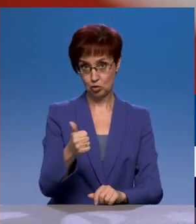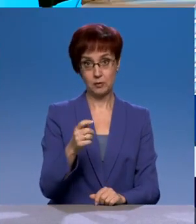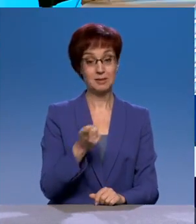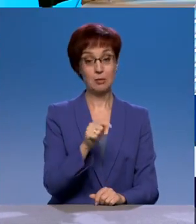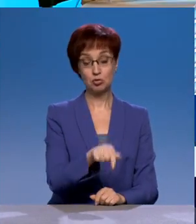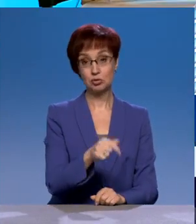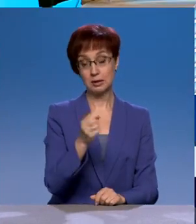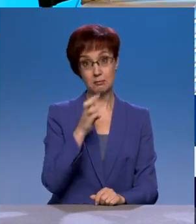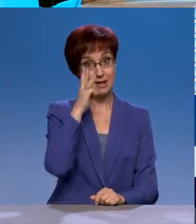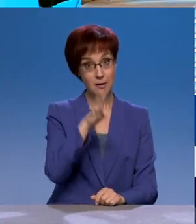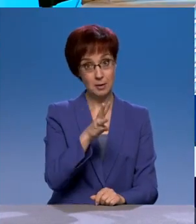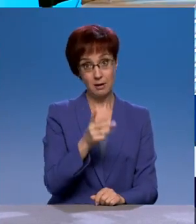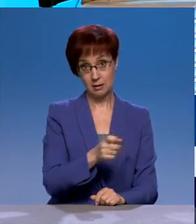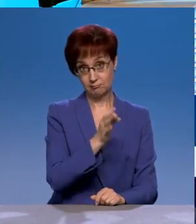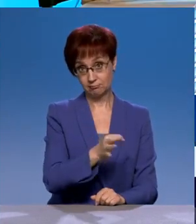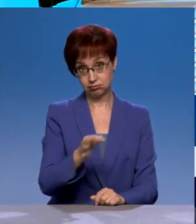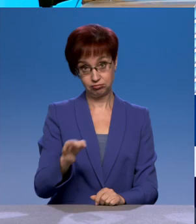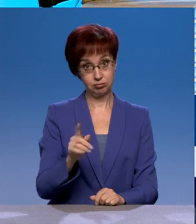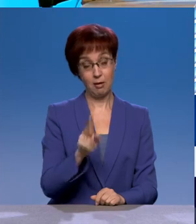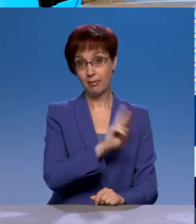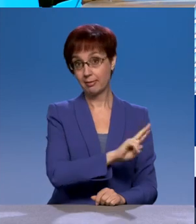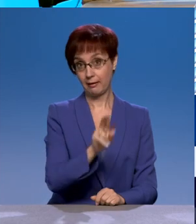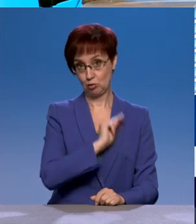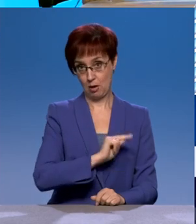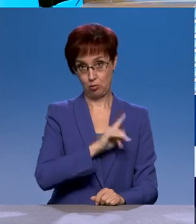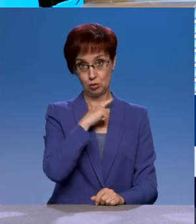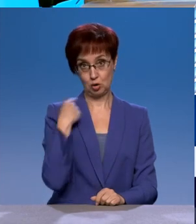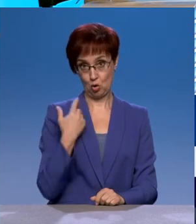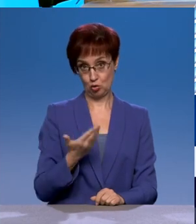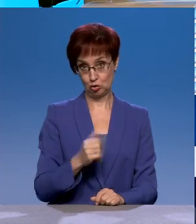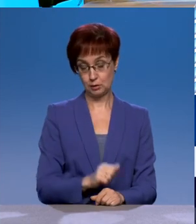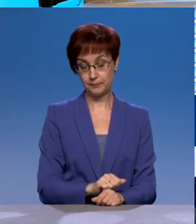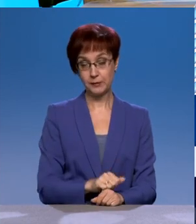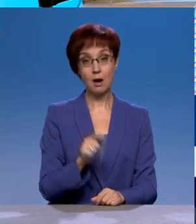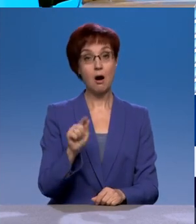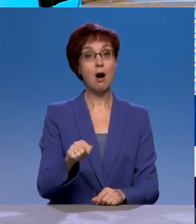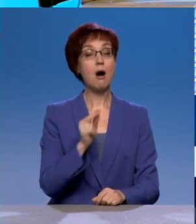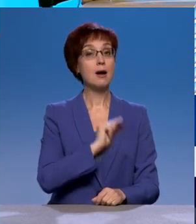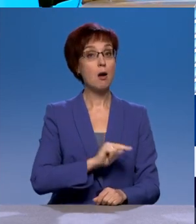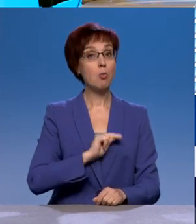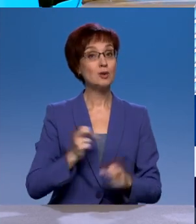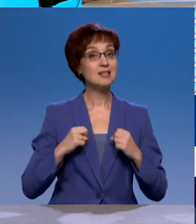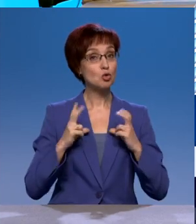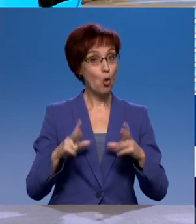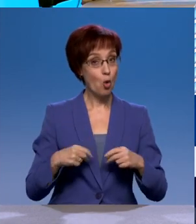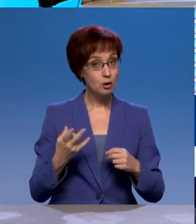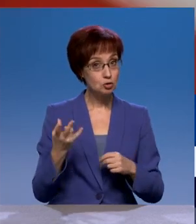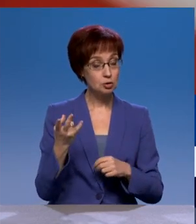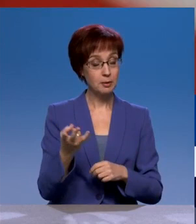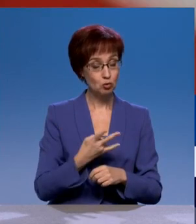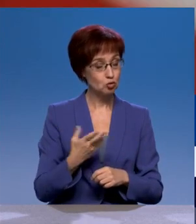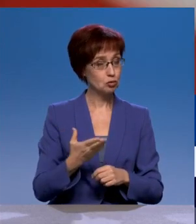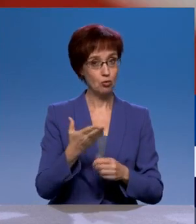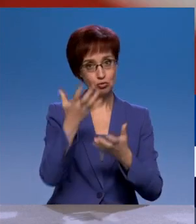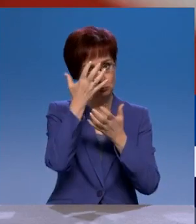работать. А второе, в колледжах, где уж просто вообще там работать с колледжами очень серьезно надо, с профессорско-преподавательским